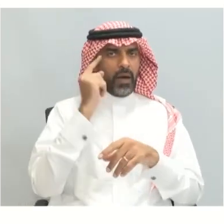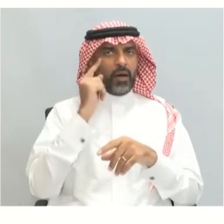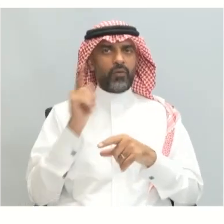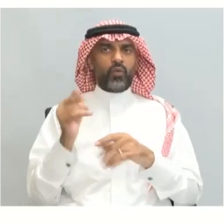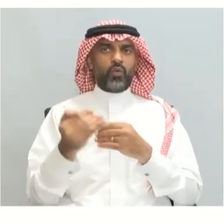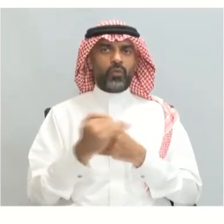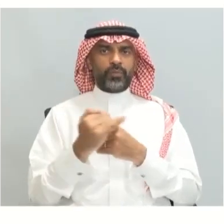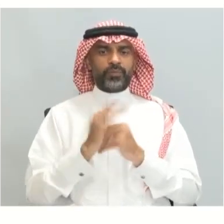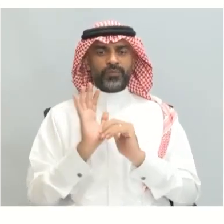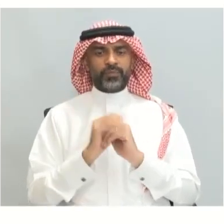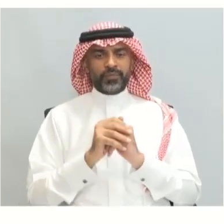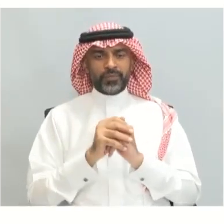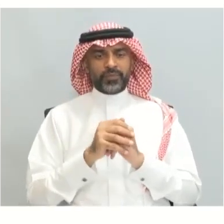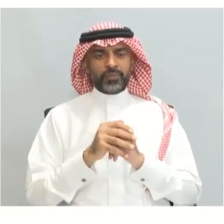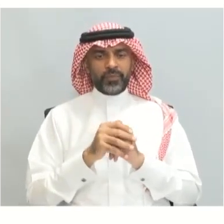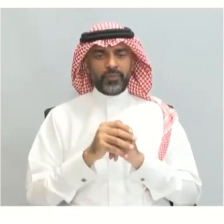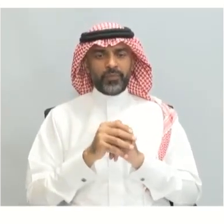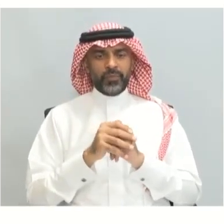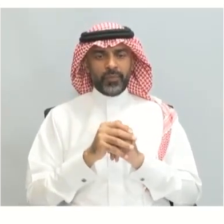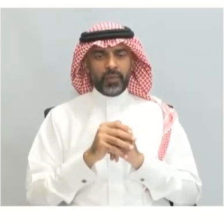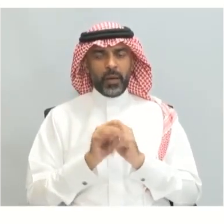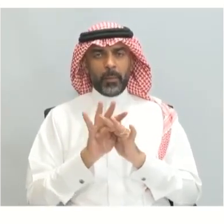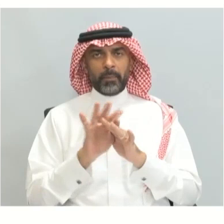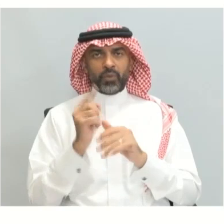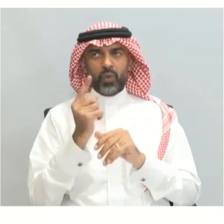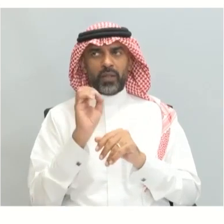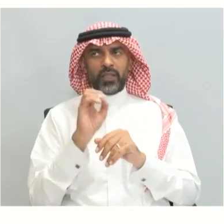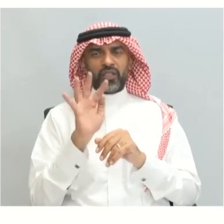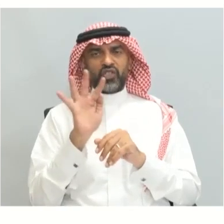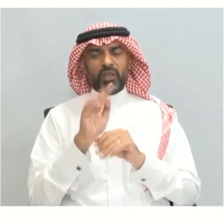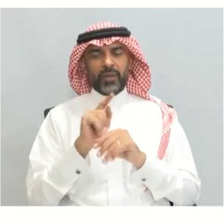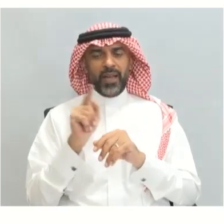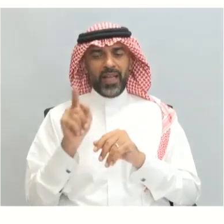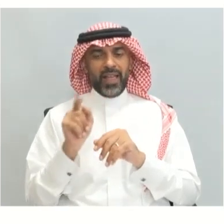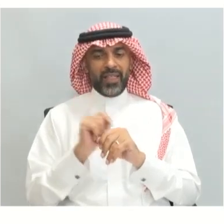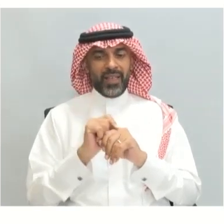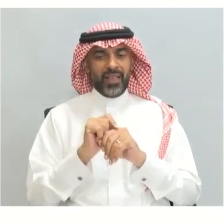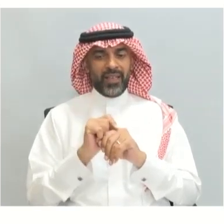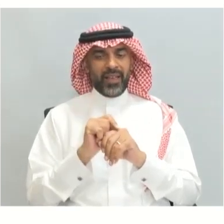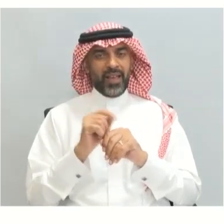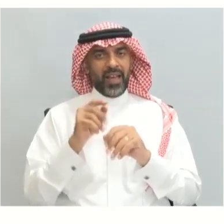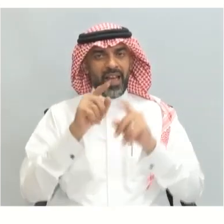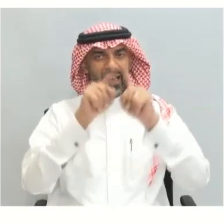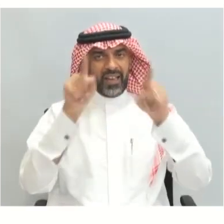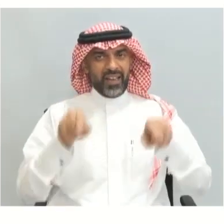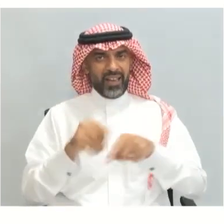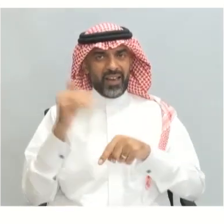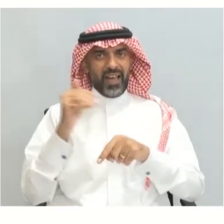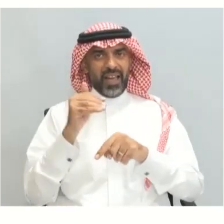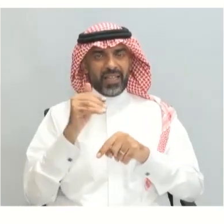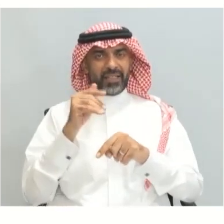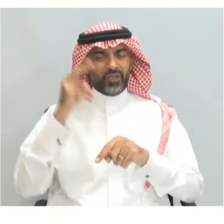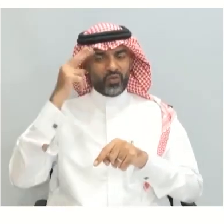وغرب وهذه ابنائي وبنات الطلاب رموز ومصطلحات خرائط المملكه العربيه السعوديه وهي ذات قياس من واح